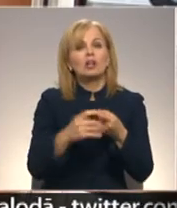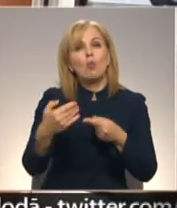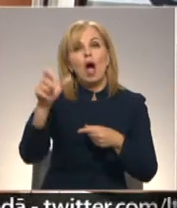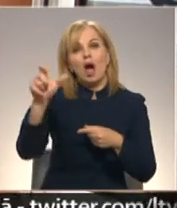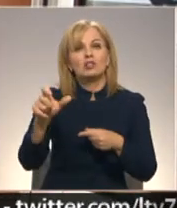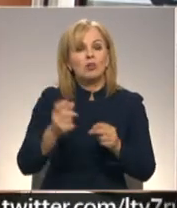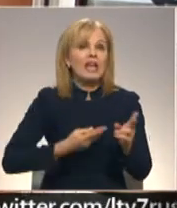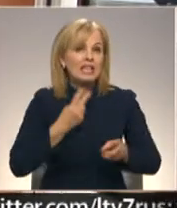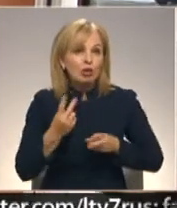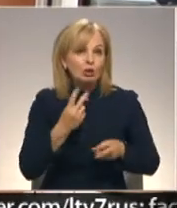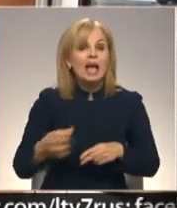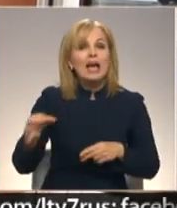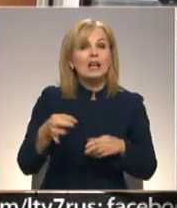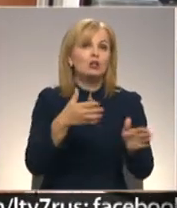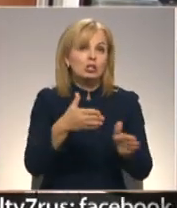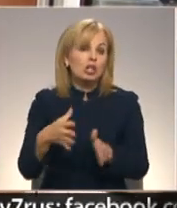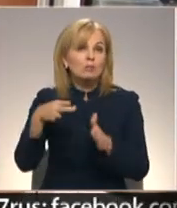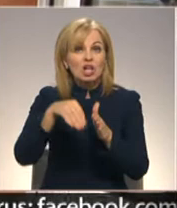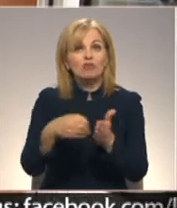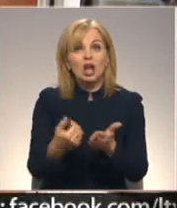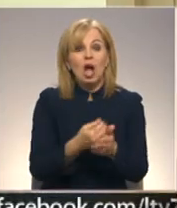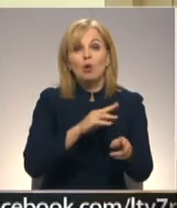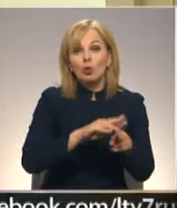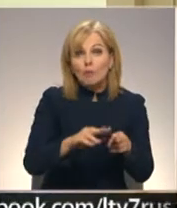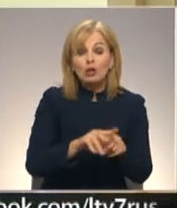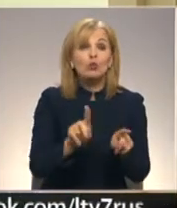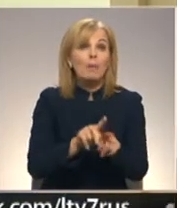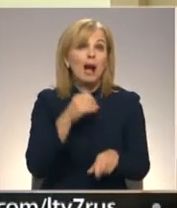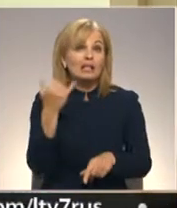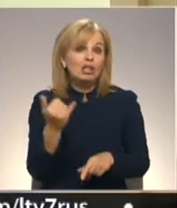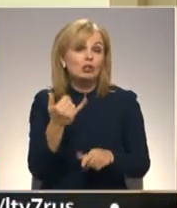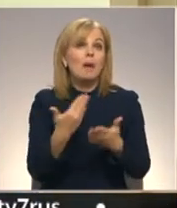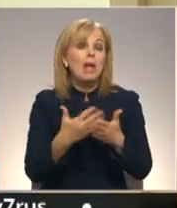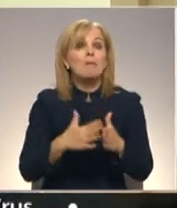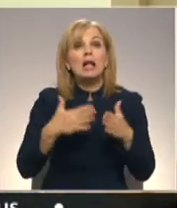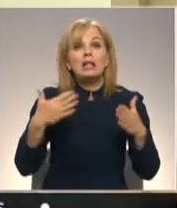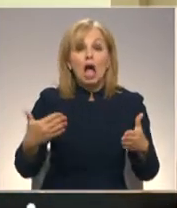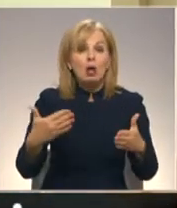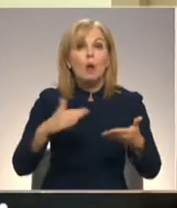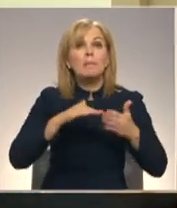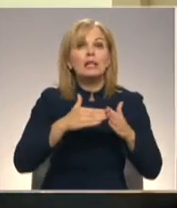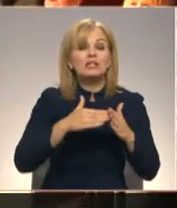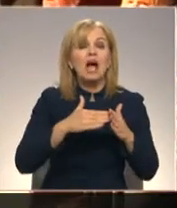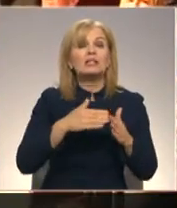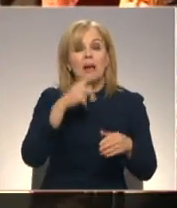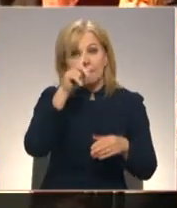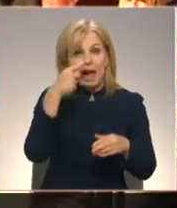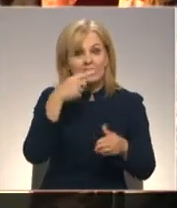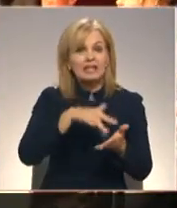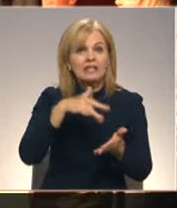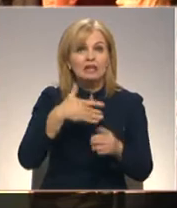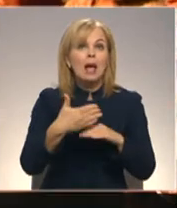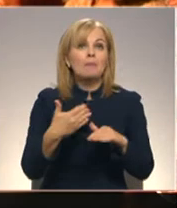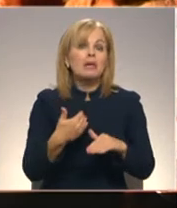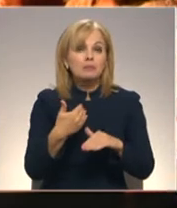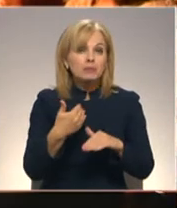entuziasma. Reģionālā slimnīca šobrīd ievieš jaunas metodes ar tādu pat interesi kā lielo pilsētu medicīnas centri. Piemēram, pirms 3 gadiem Ventspilī notika